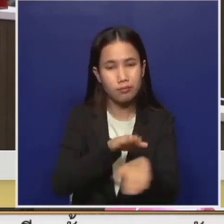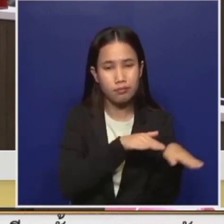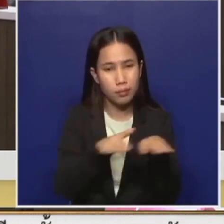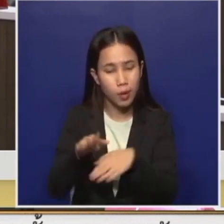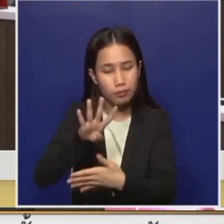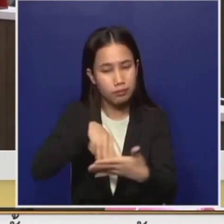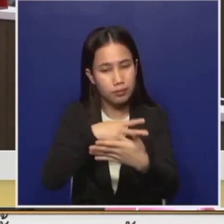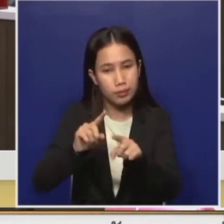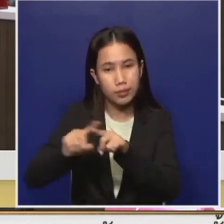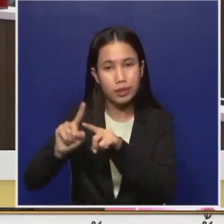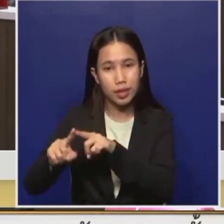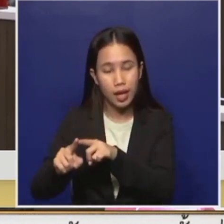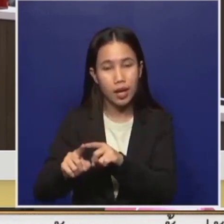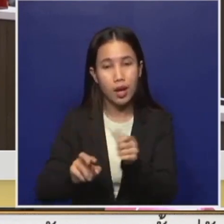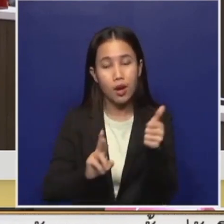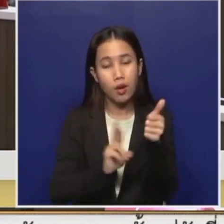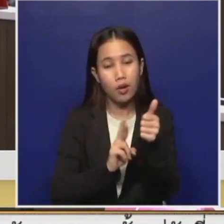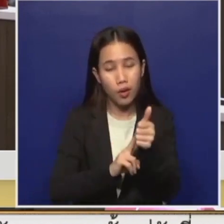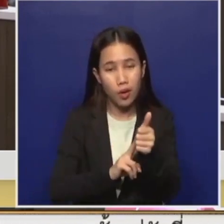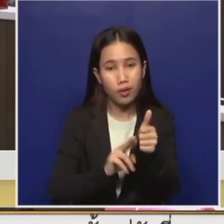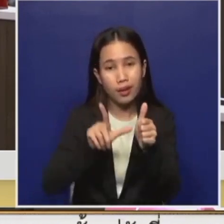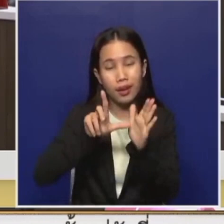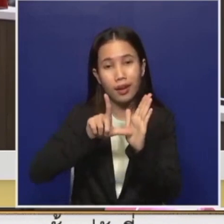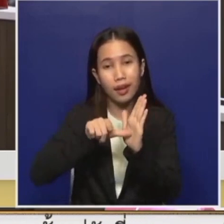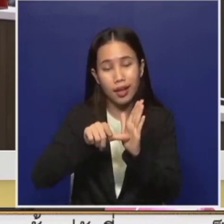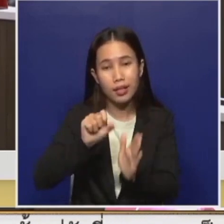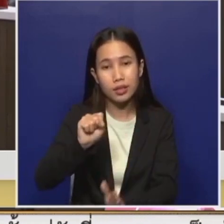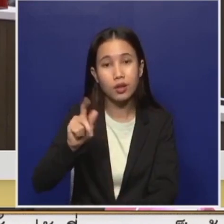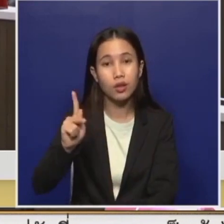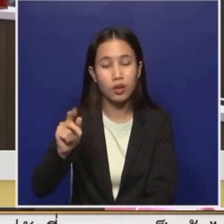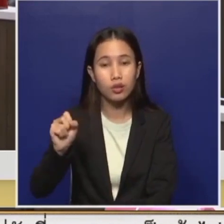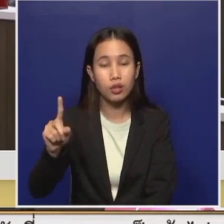งรองเลขาสอคร่อน สอคร่ ไปตัสอบขอก stable